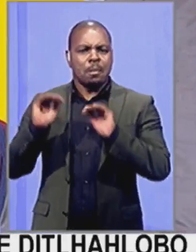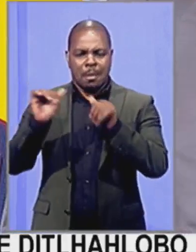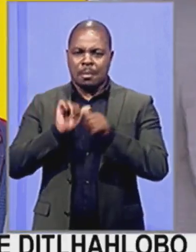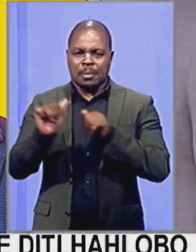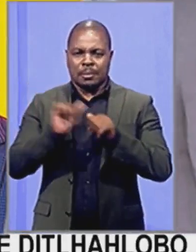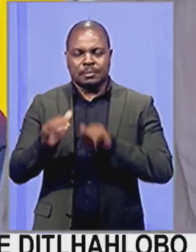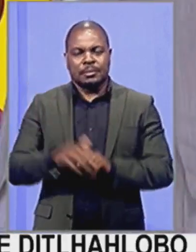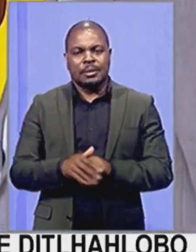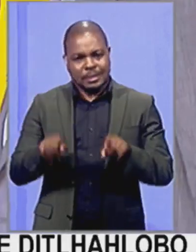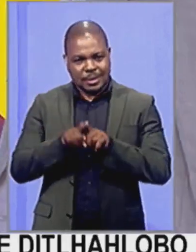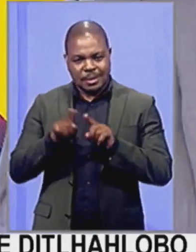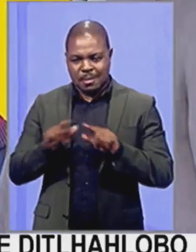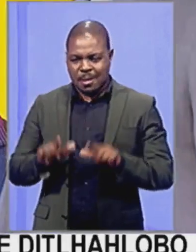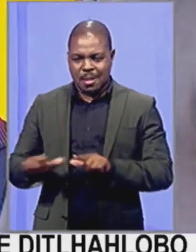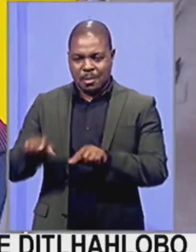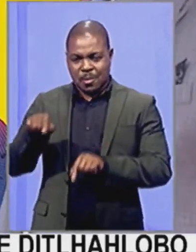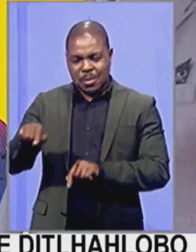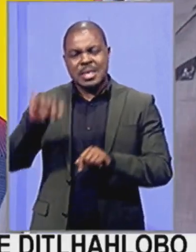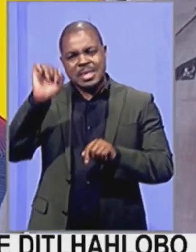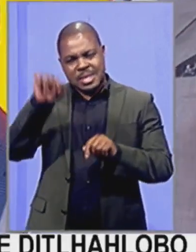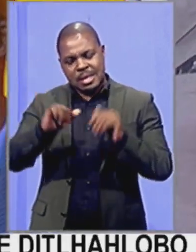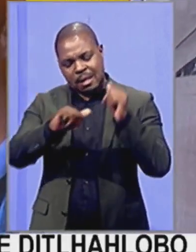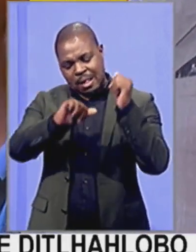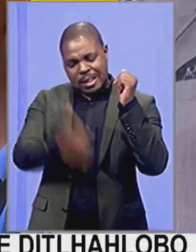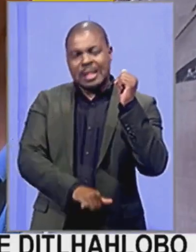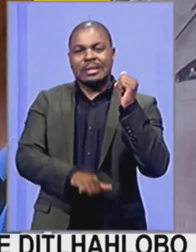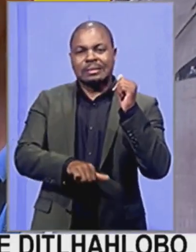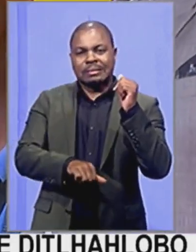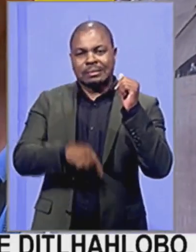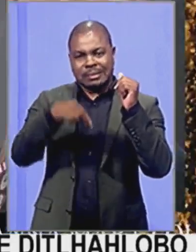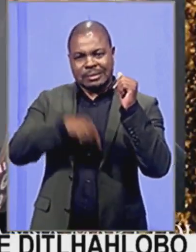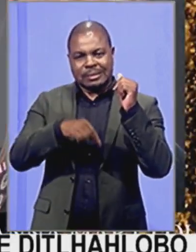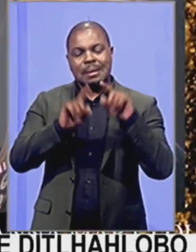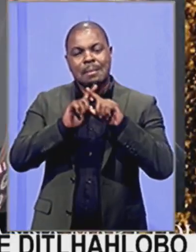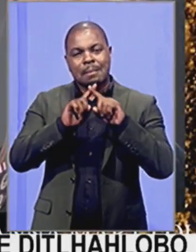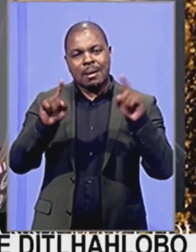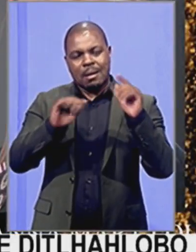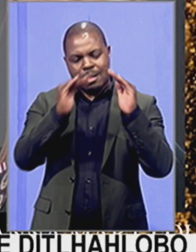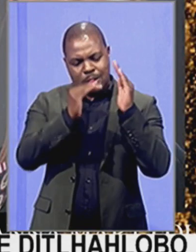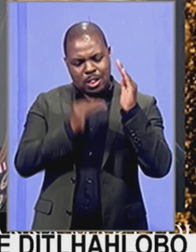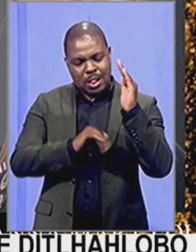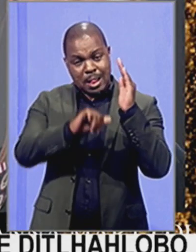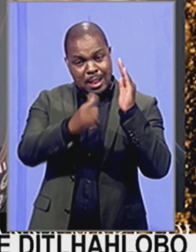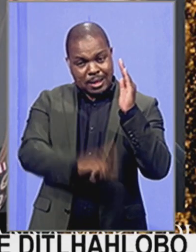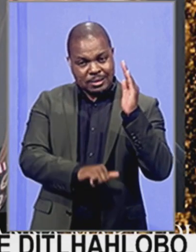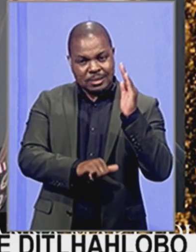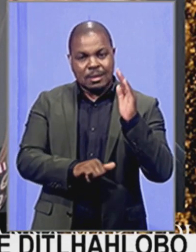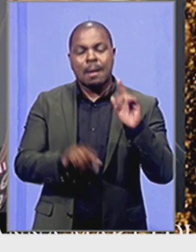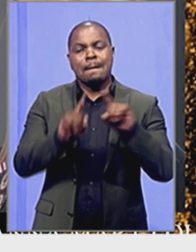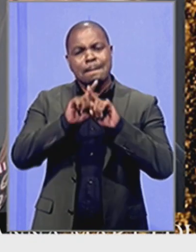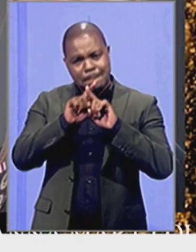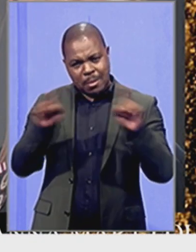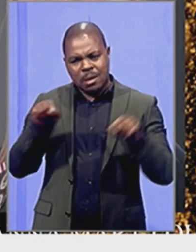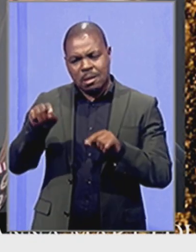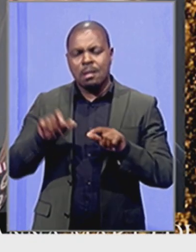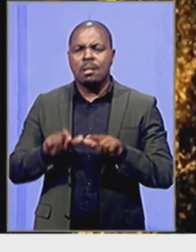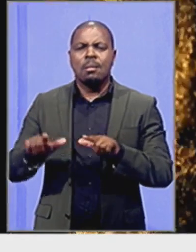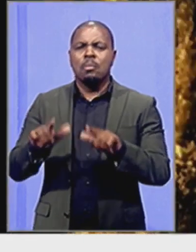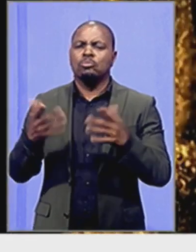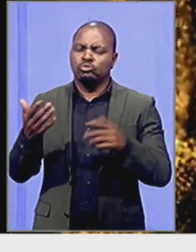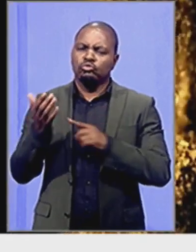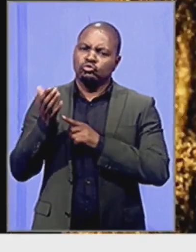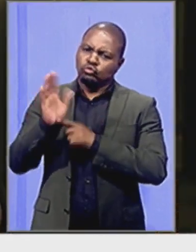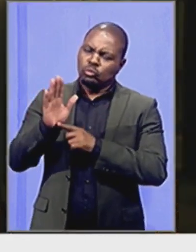yona Limpopo le ile mafelelong go yona tafula yekwe or log yeo ya di-province mara ba ile ba